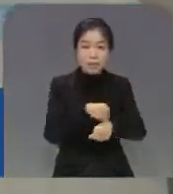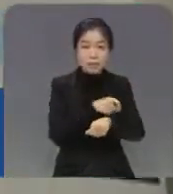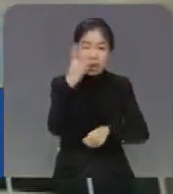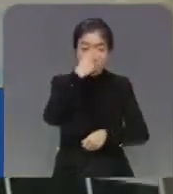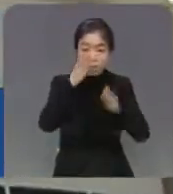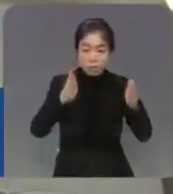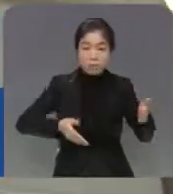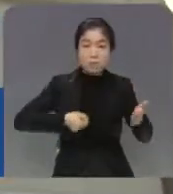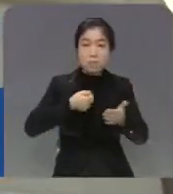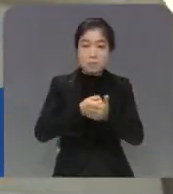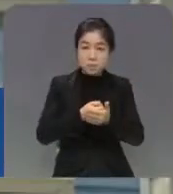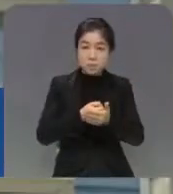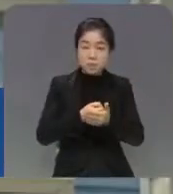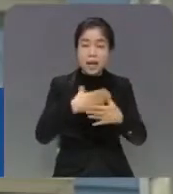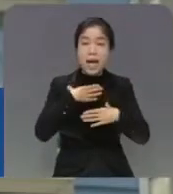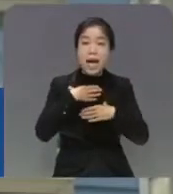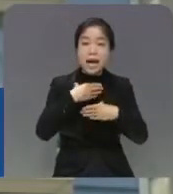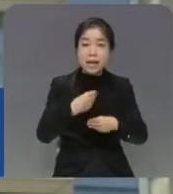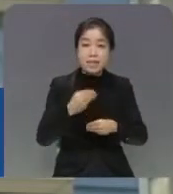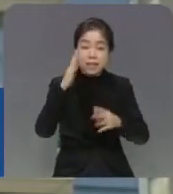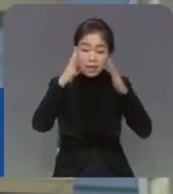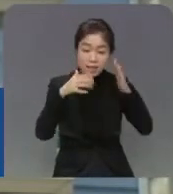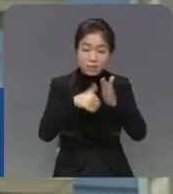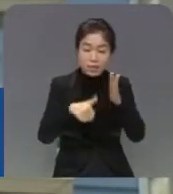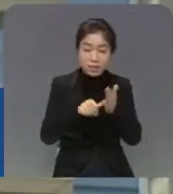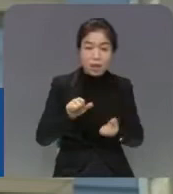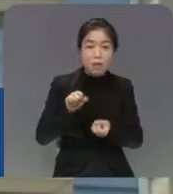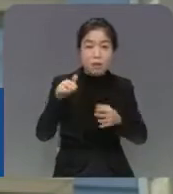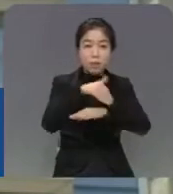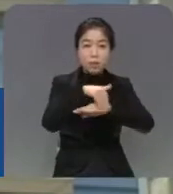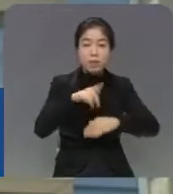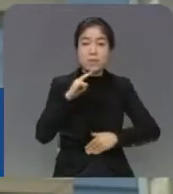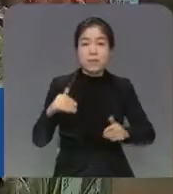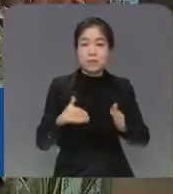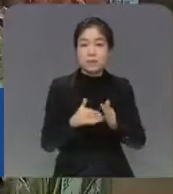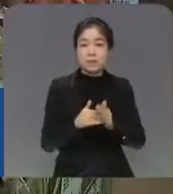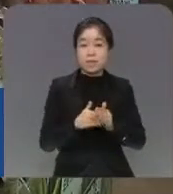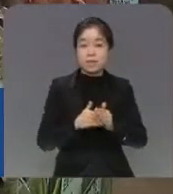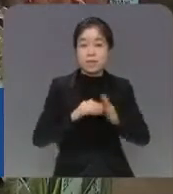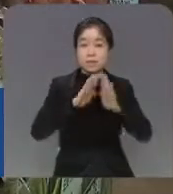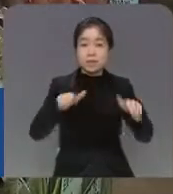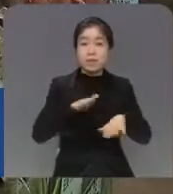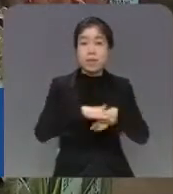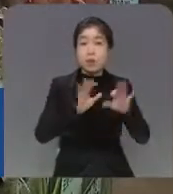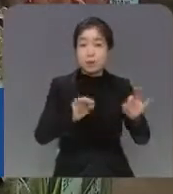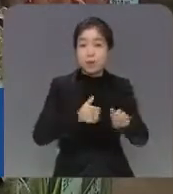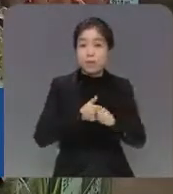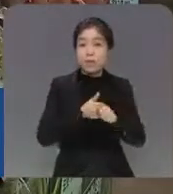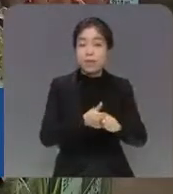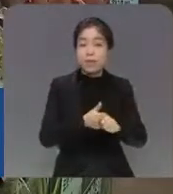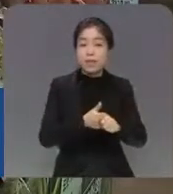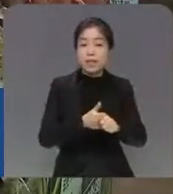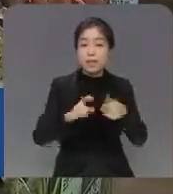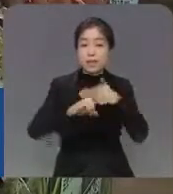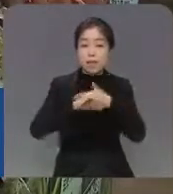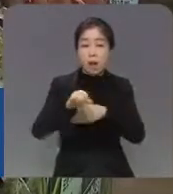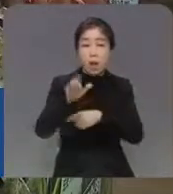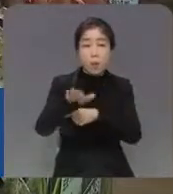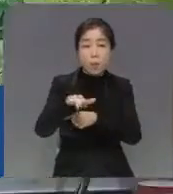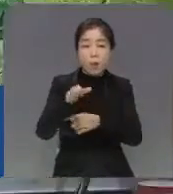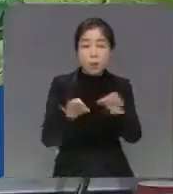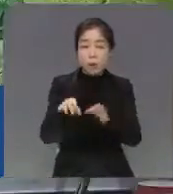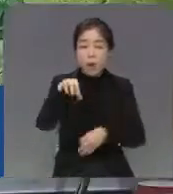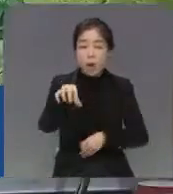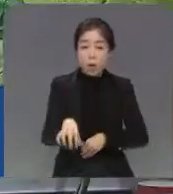식품안전특별관리기관으로 전해 안전한 김장 재료를 공급하기로 했습니다. 전남농협은 이에 따라 로컬푸드 직매장과